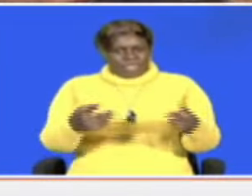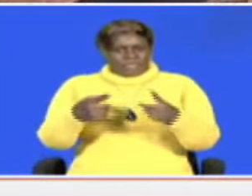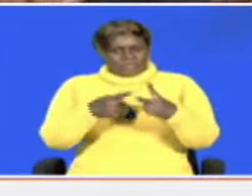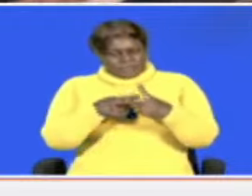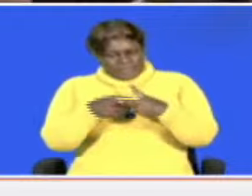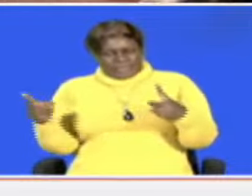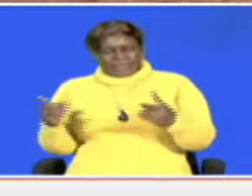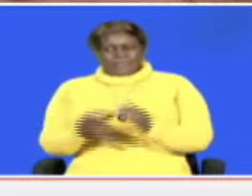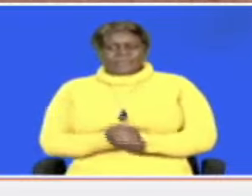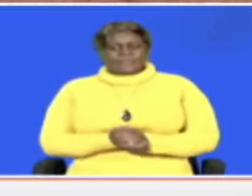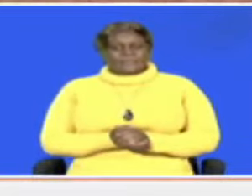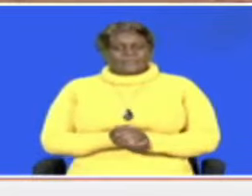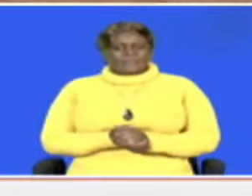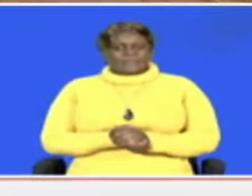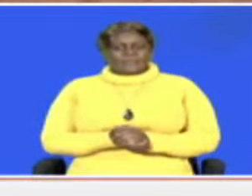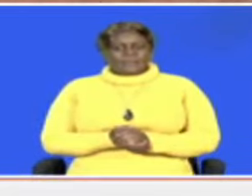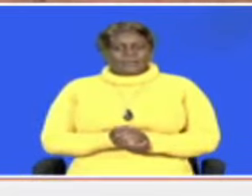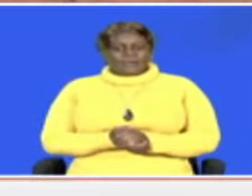nanga.